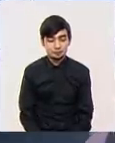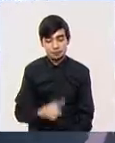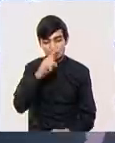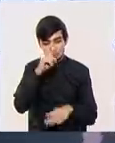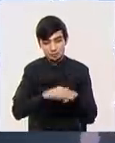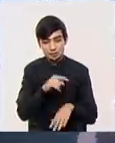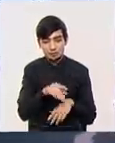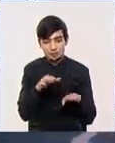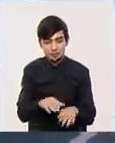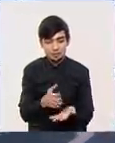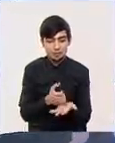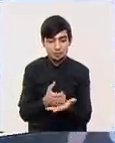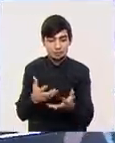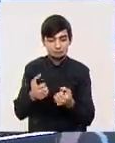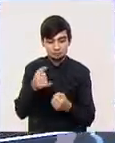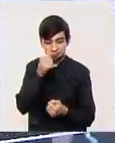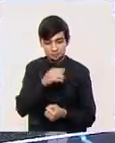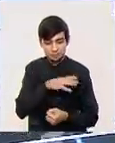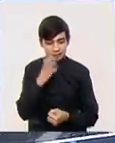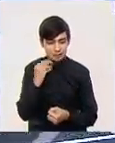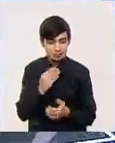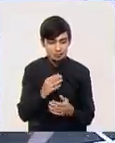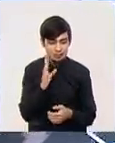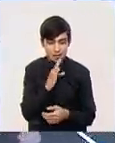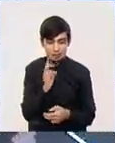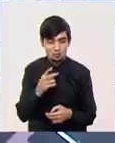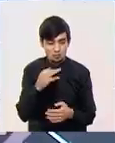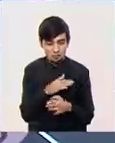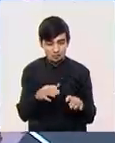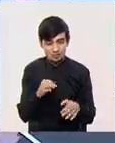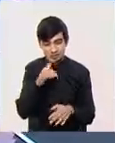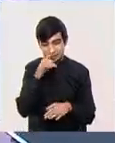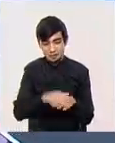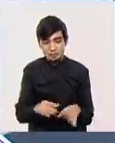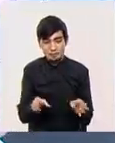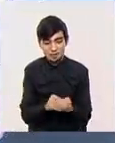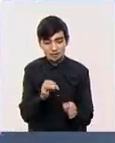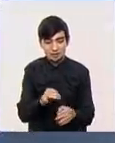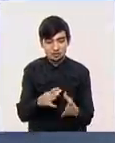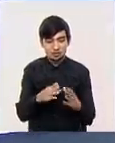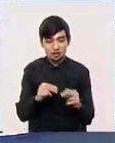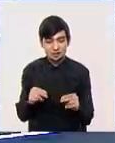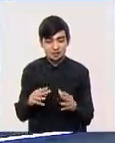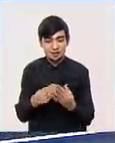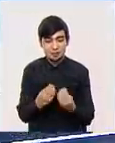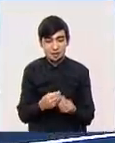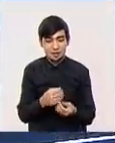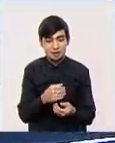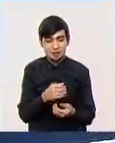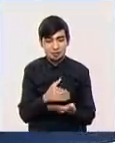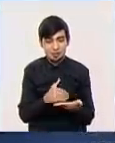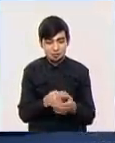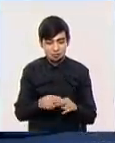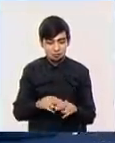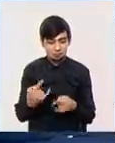Үкіметтен атаулы әлеуметтік көмек ала алмай отырған алматылық көпбалалы аналар жергілікті әкімдікпен қоса бақытты отбасы орталығы бізді әбден мазақ